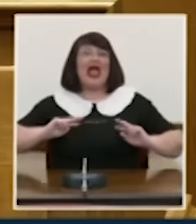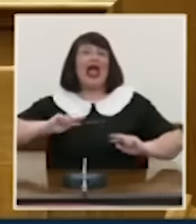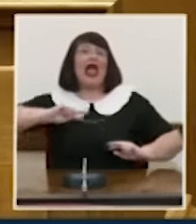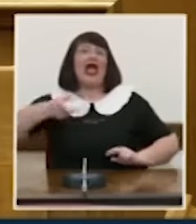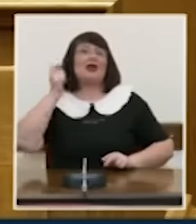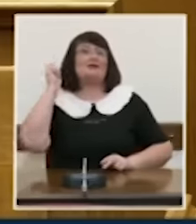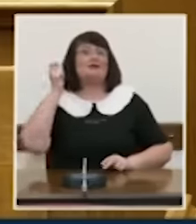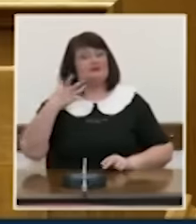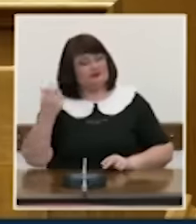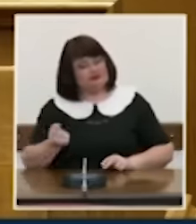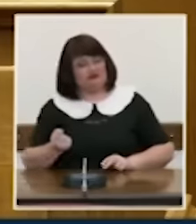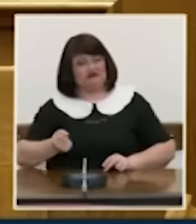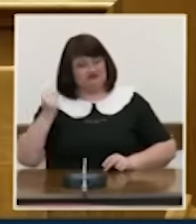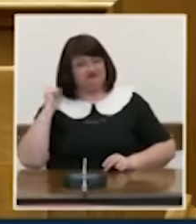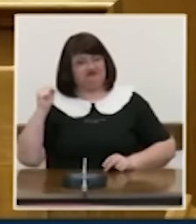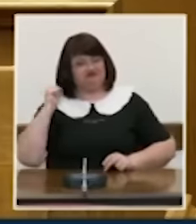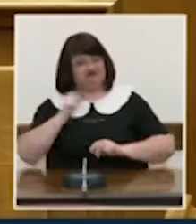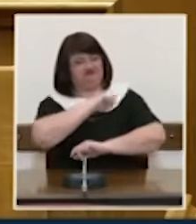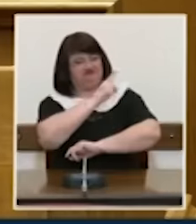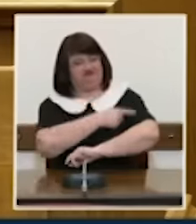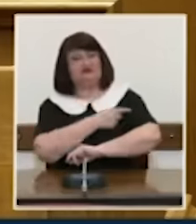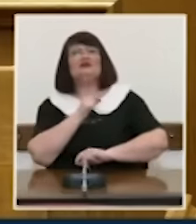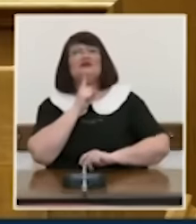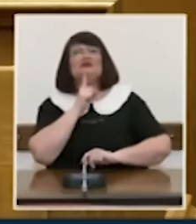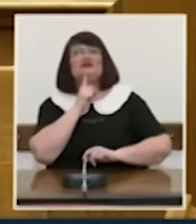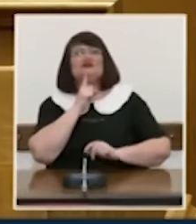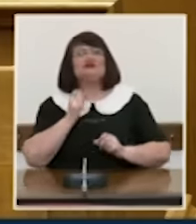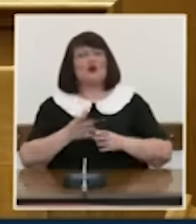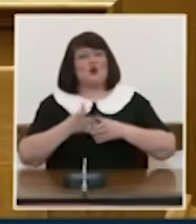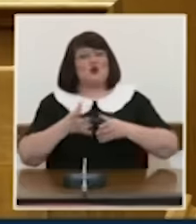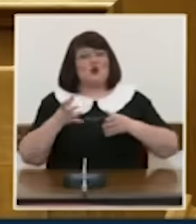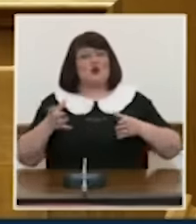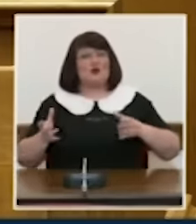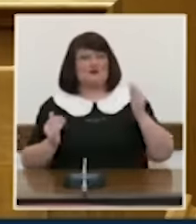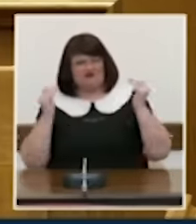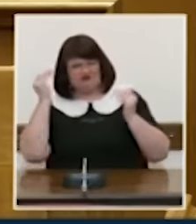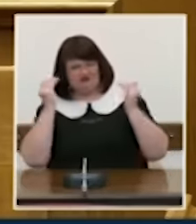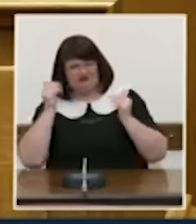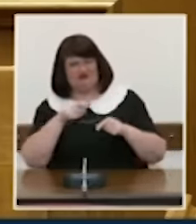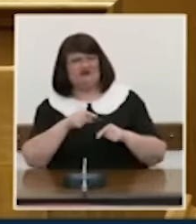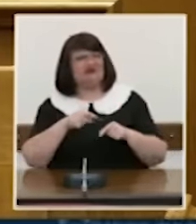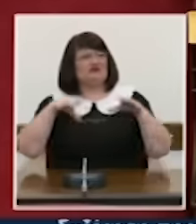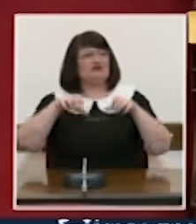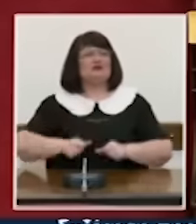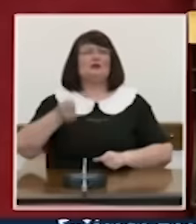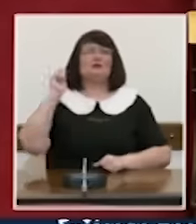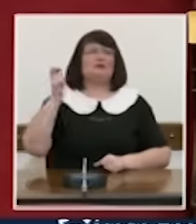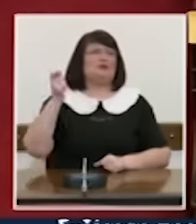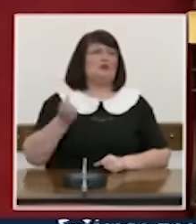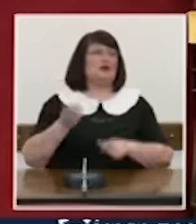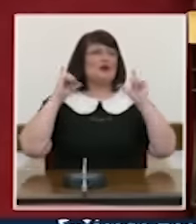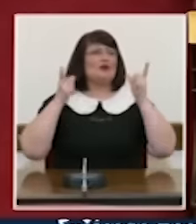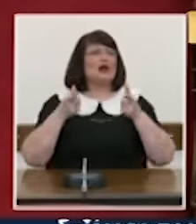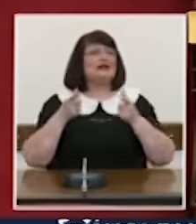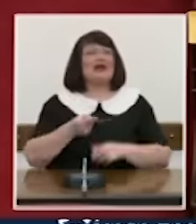και δυναμώνει, όπως και ένα σημαντικό ρεύμα αμφισβήτησης της κυρίαρχης πολιτικής. Και αυτό φάνηκε